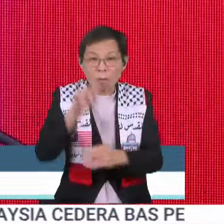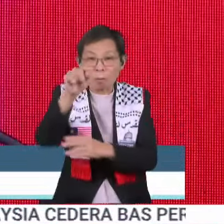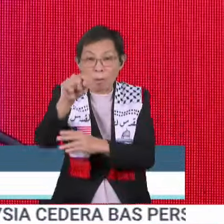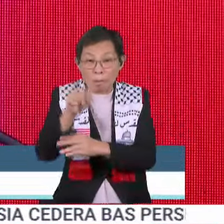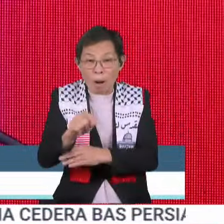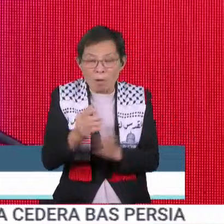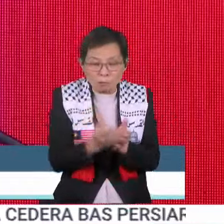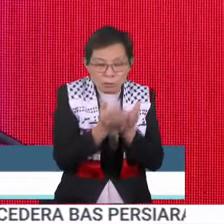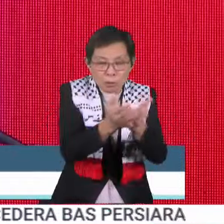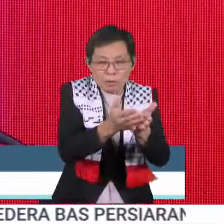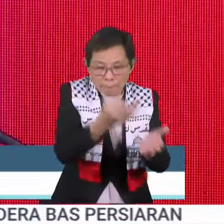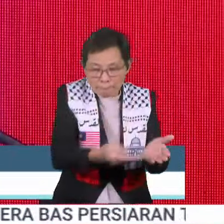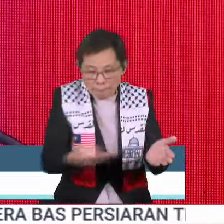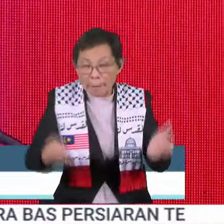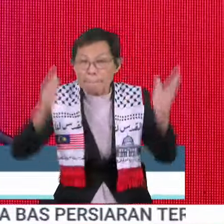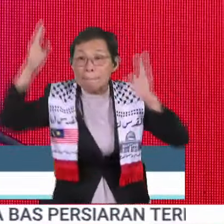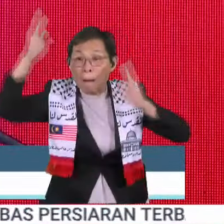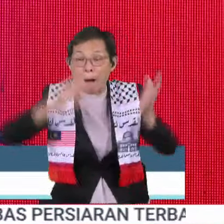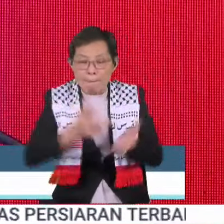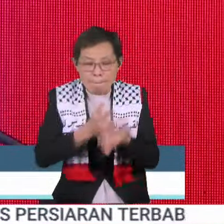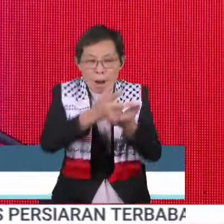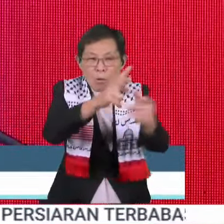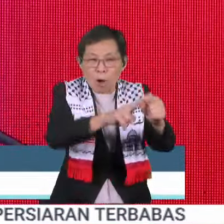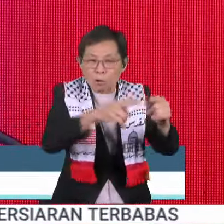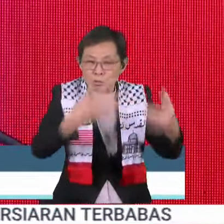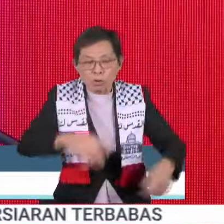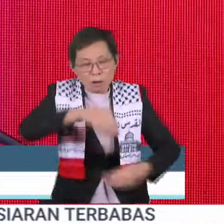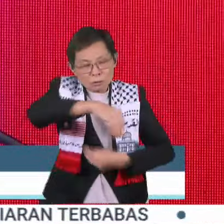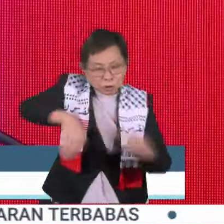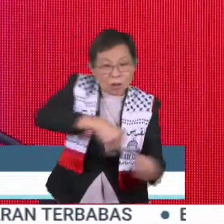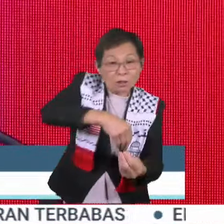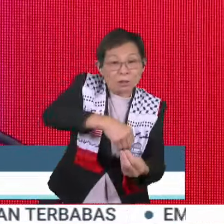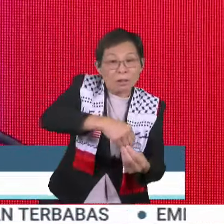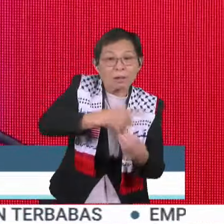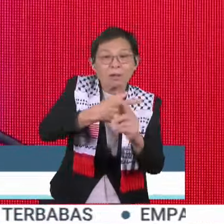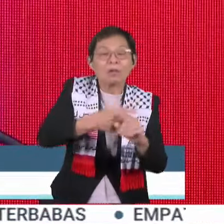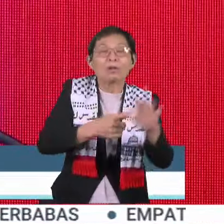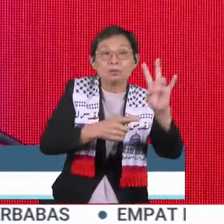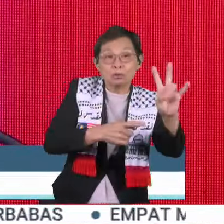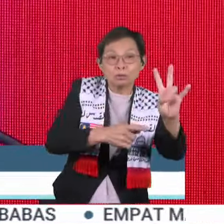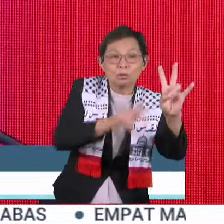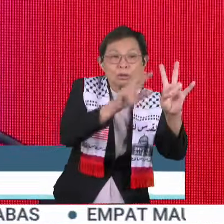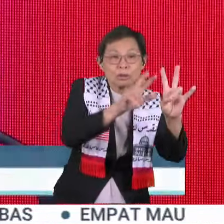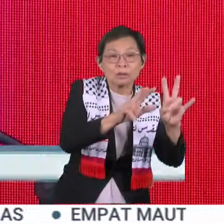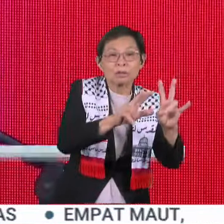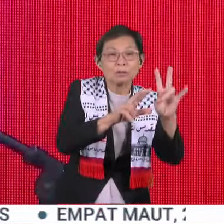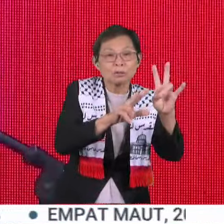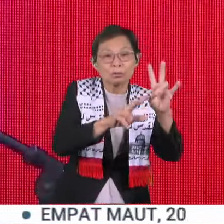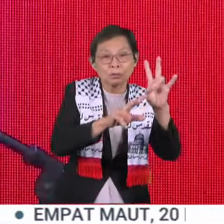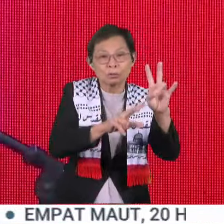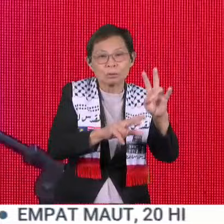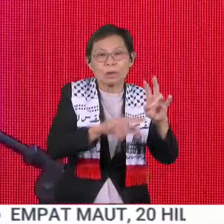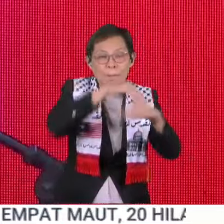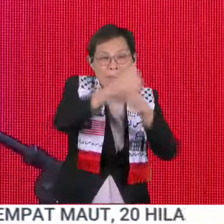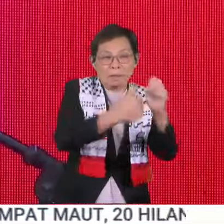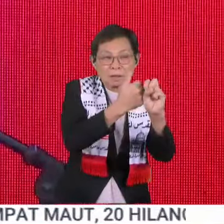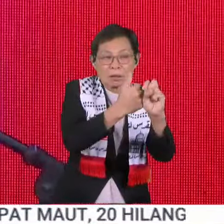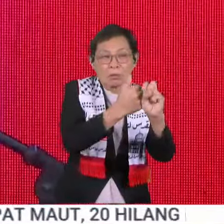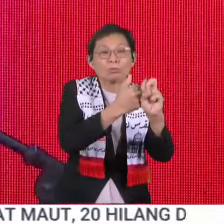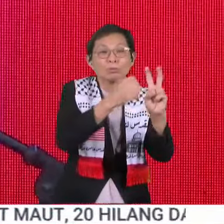saya tempatan di Pelabuhan Klang telah berubah dari 7030 pada tahun